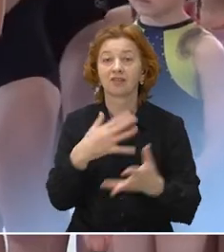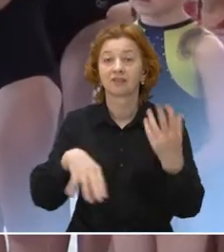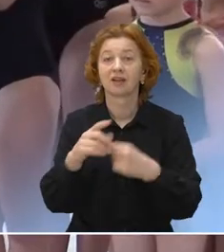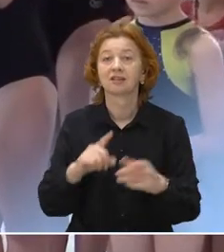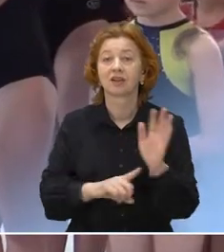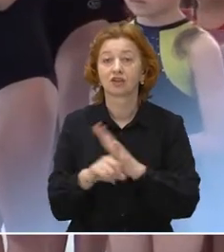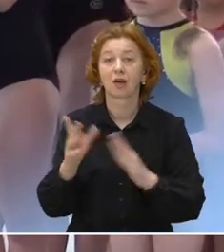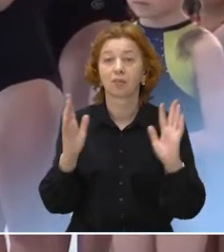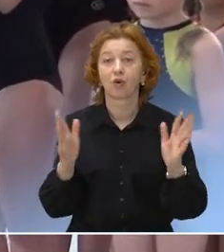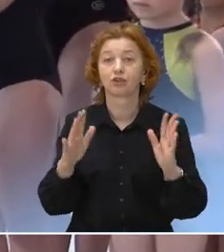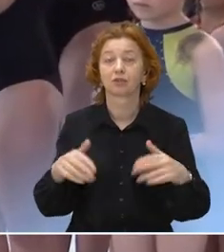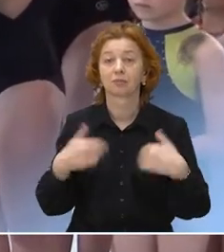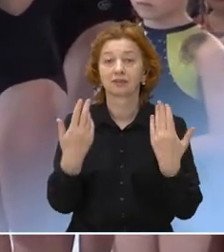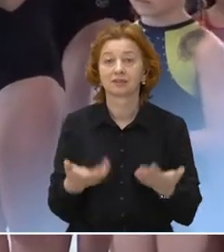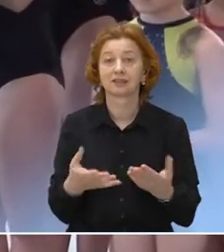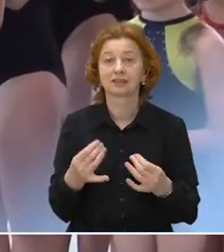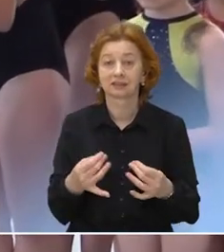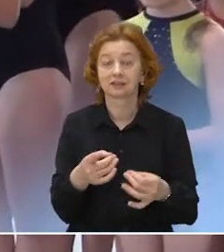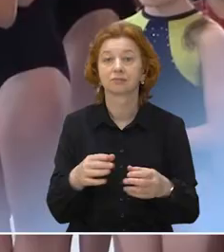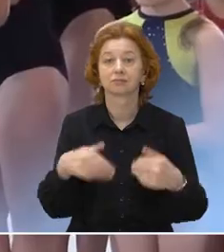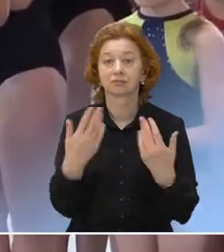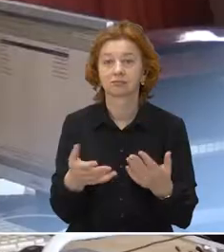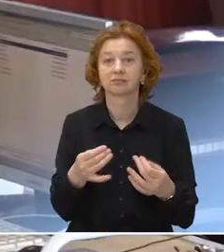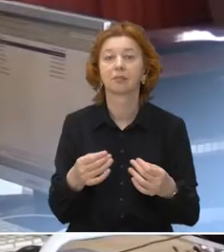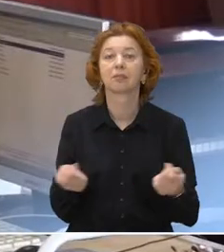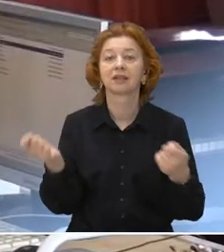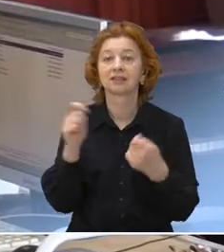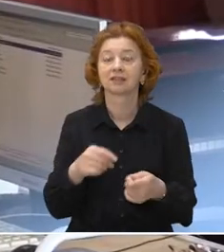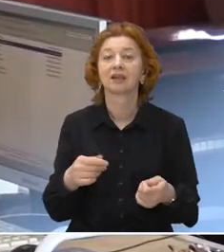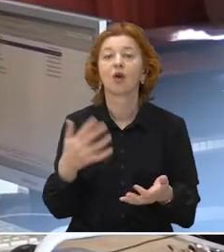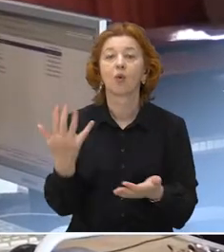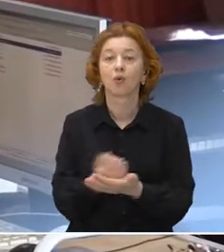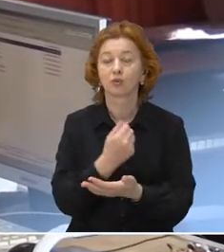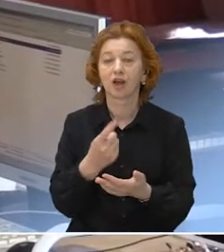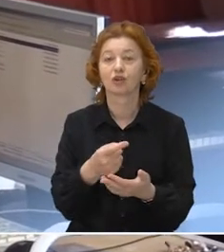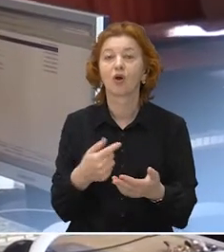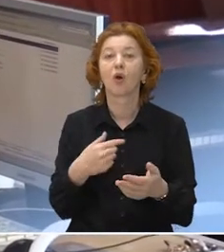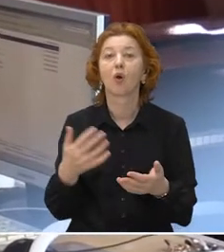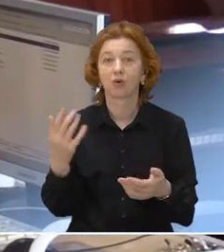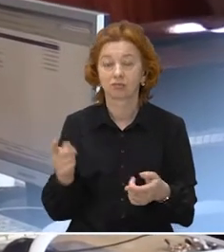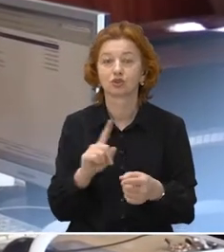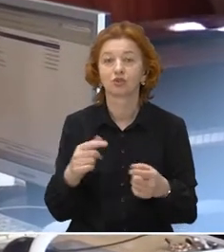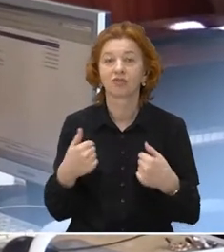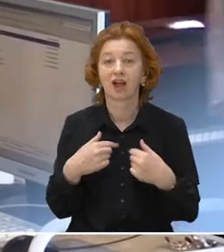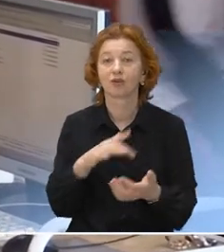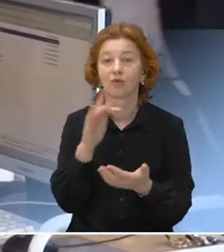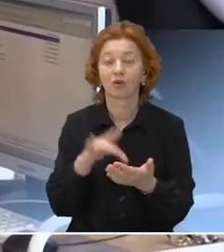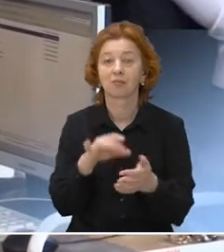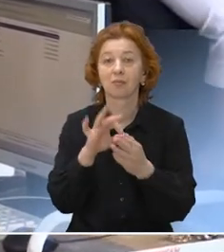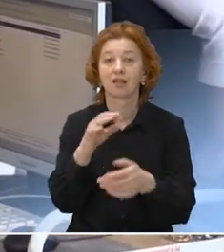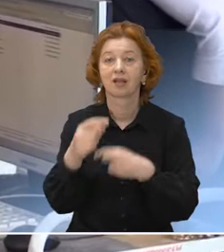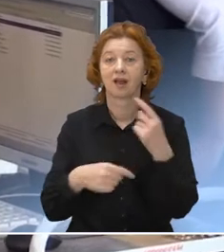всех с началом больших соревнований и пожелала каждому спортсмену собранности и удачи. Очень приятно, что эти соревнования стали в нашем